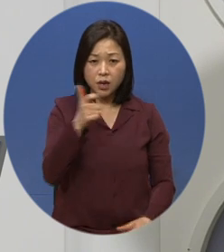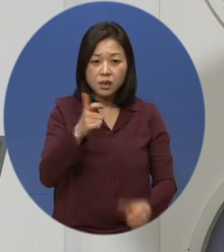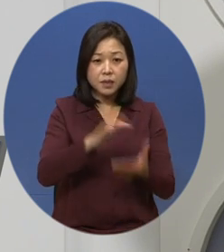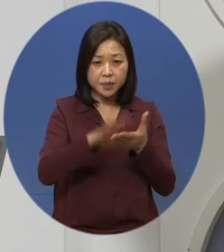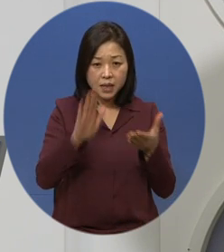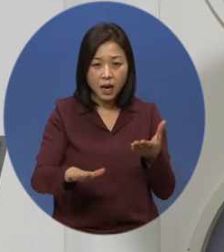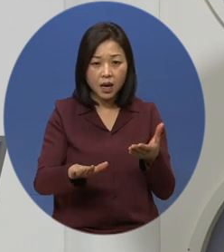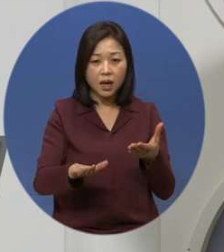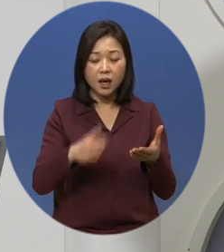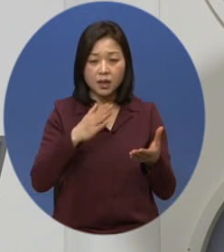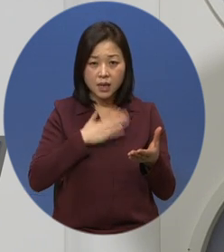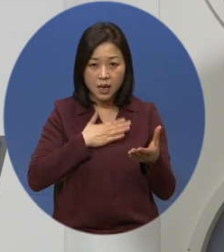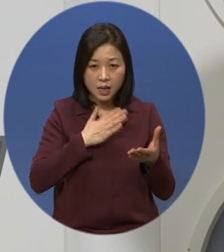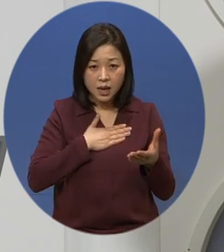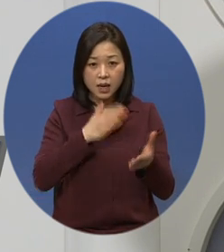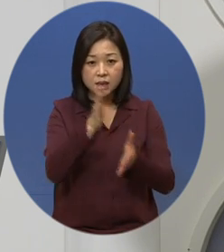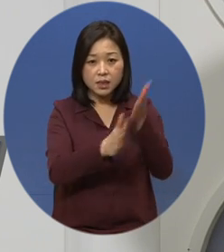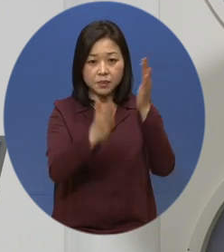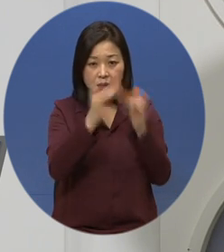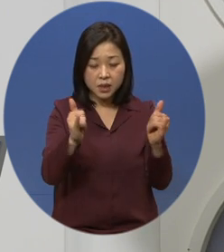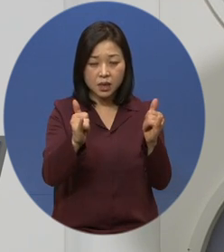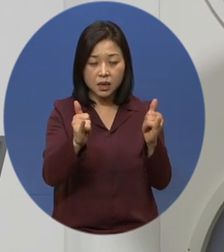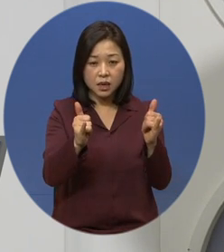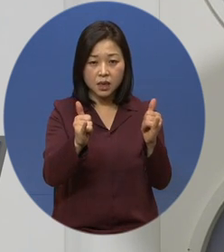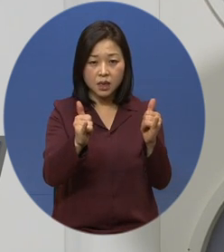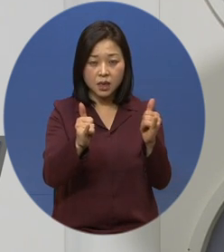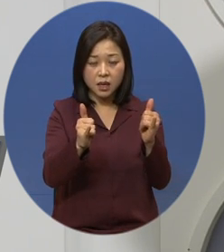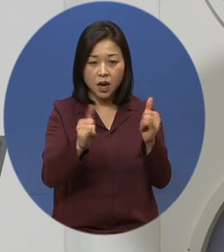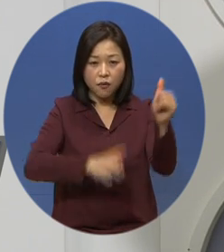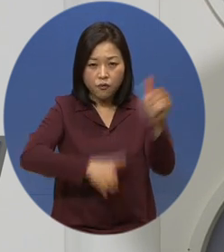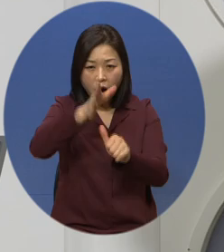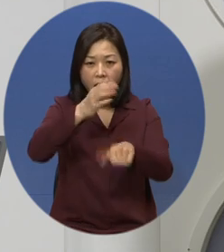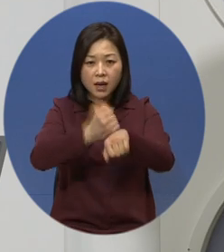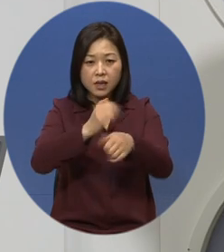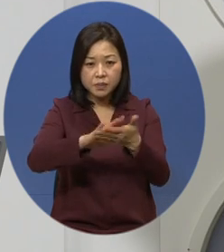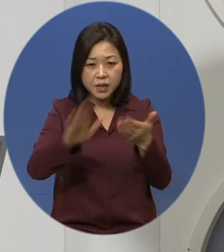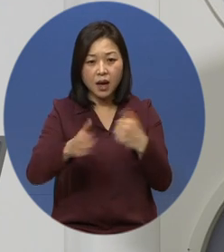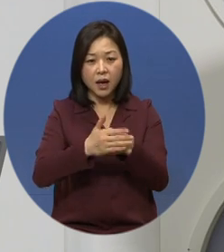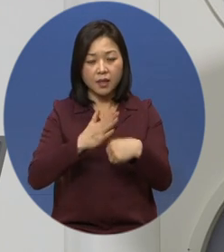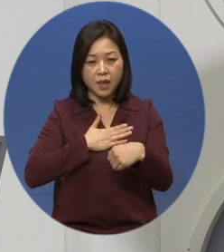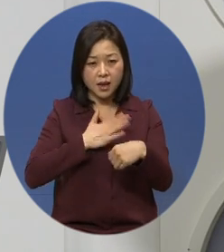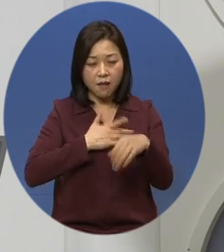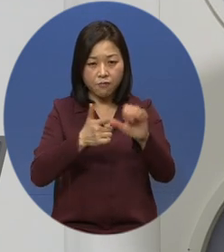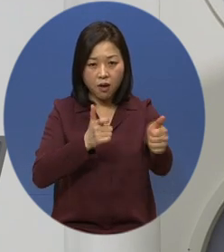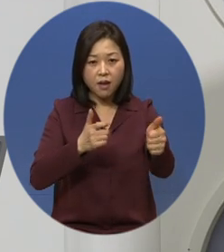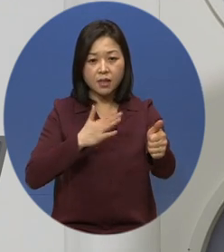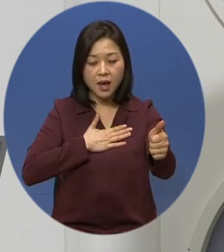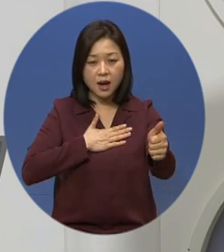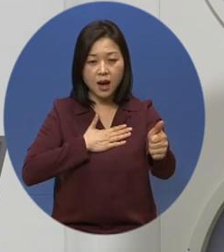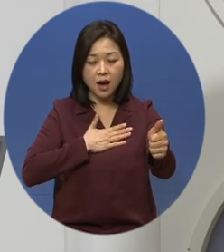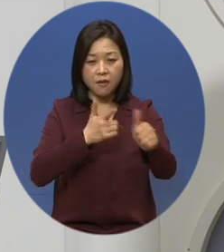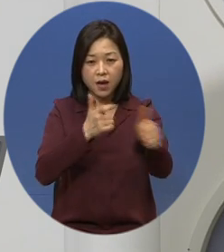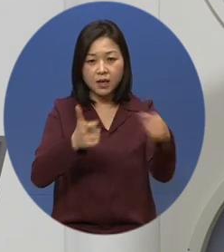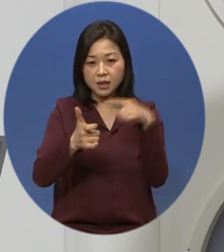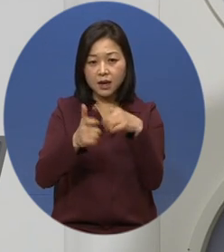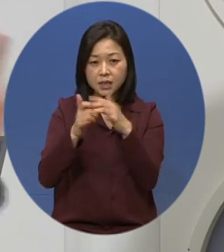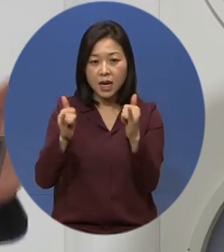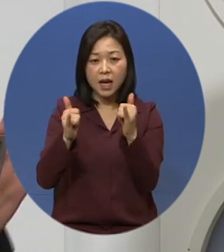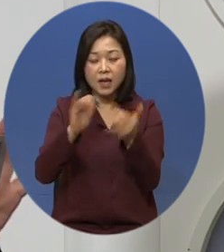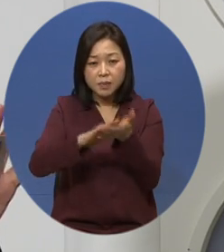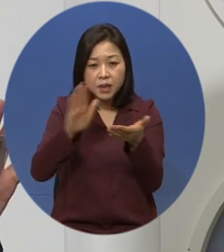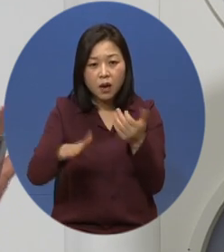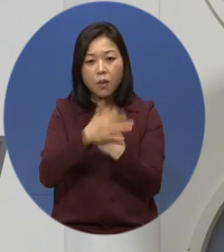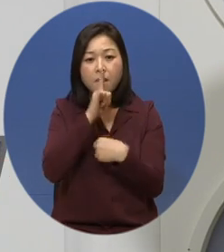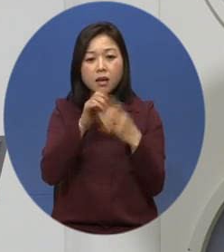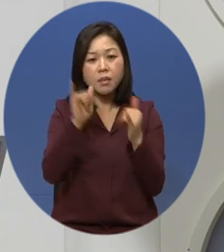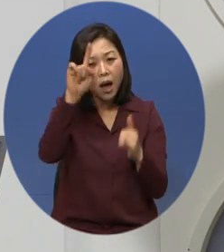제가 아 시민을 학살 했습니다 제가 죽겠습니다 제가 사는지 합니다 이가 한 사람도